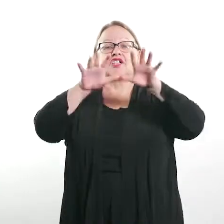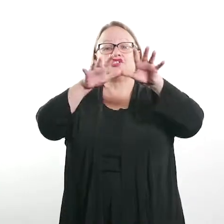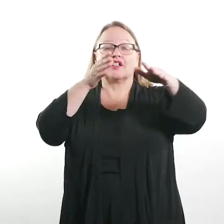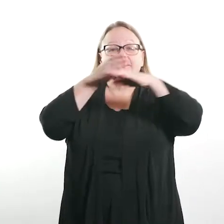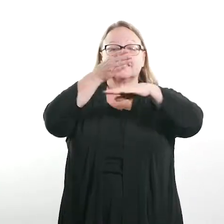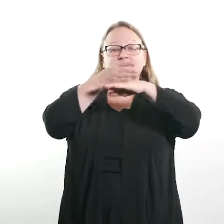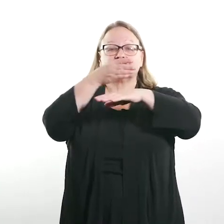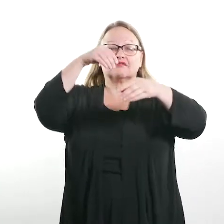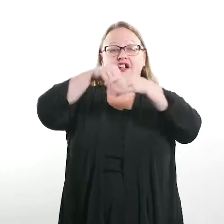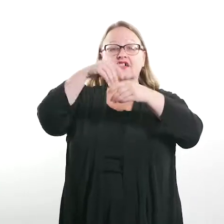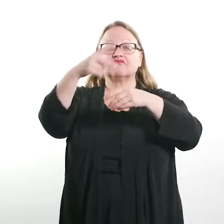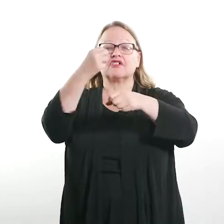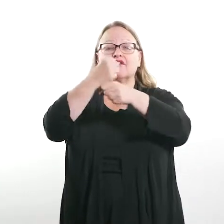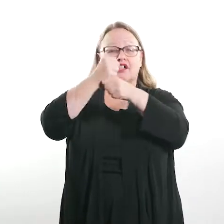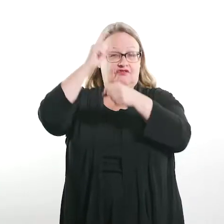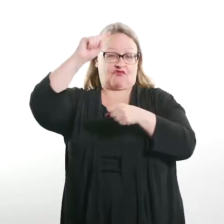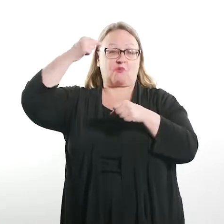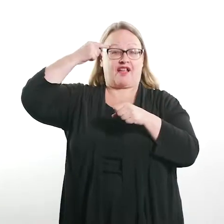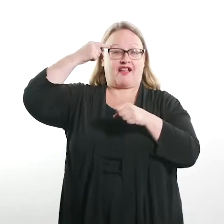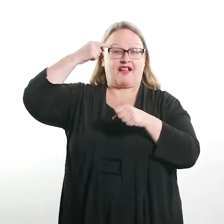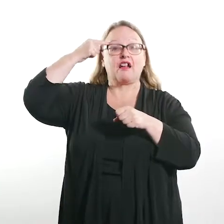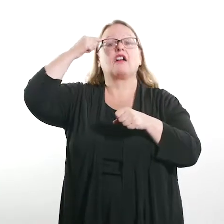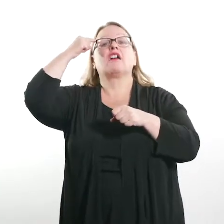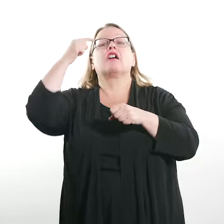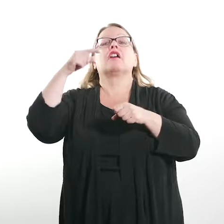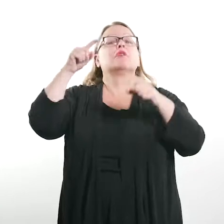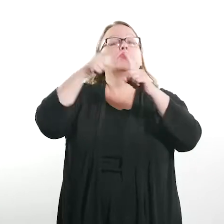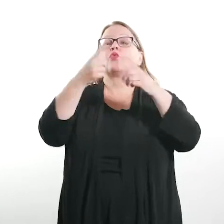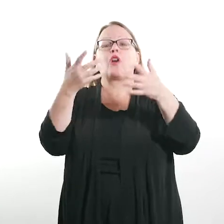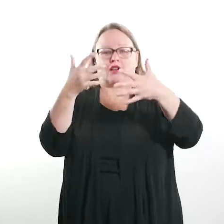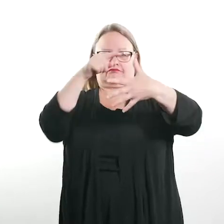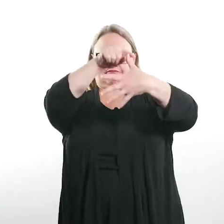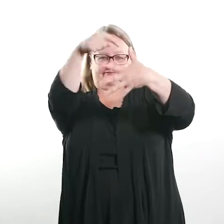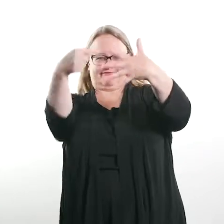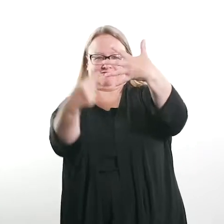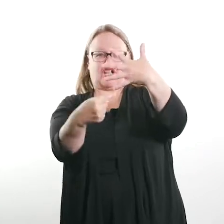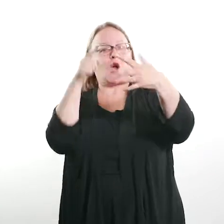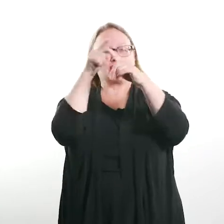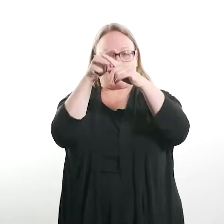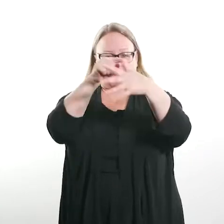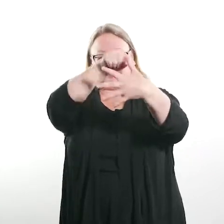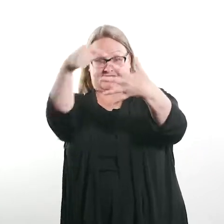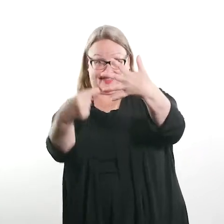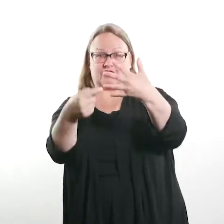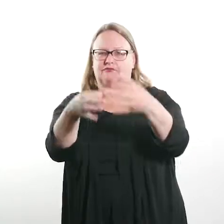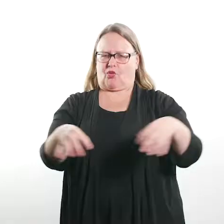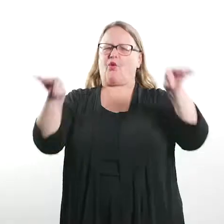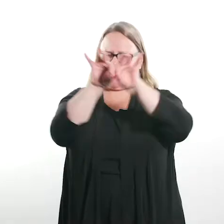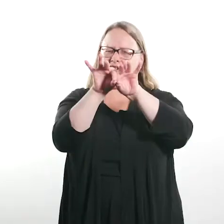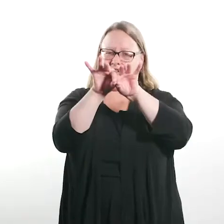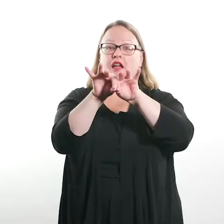La stratégie d'accessibilité pour la fonction publique a 5 objectifs. Ils sont tous